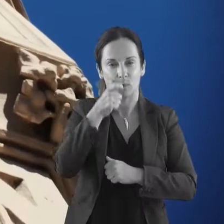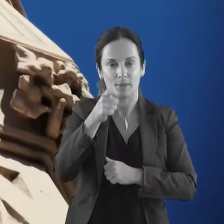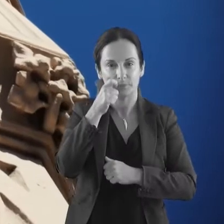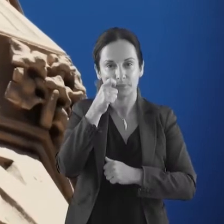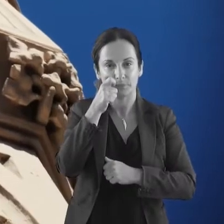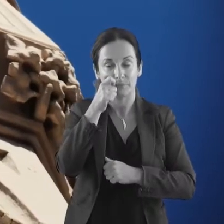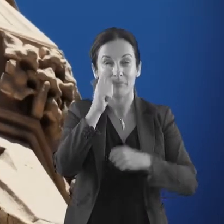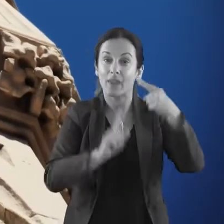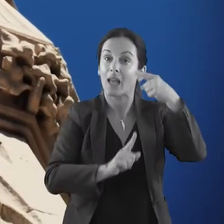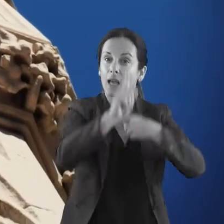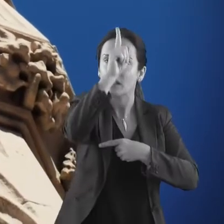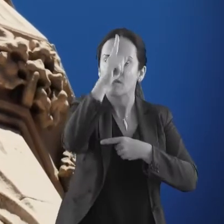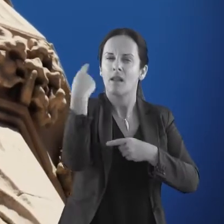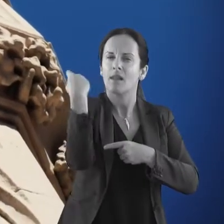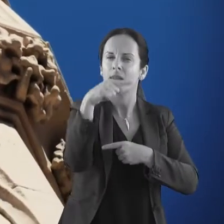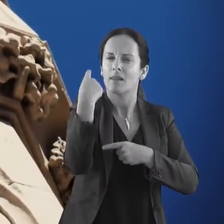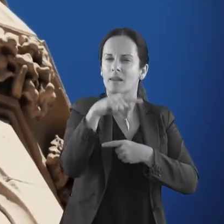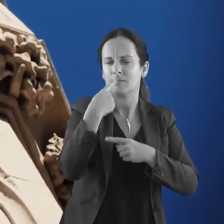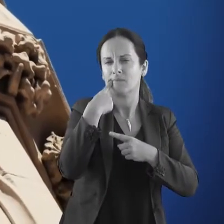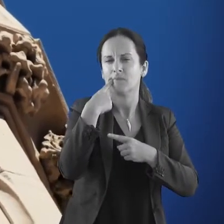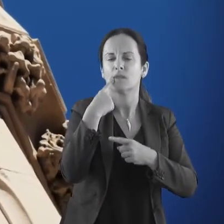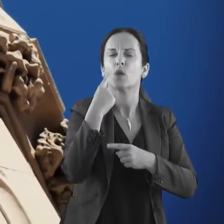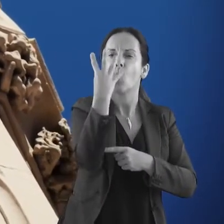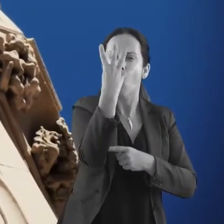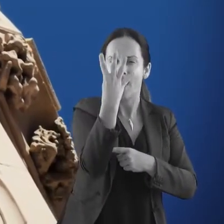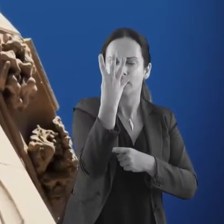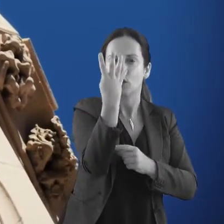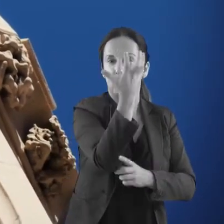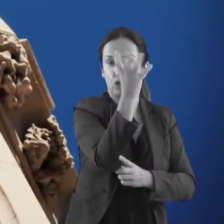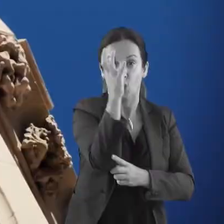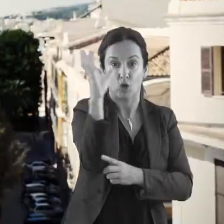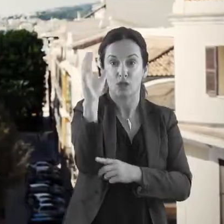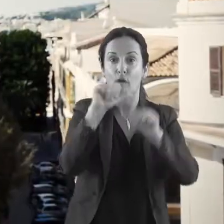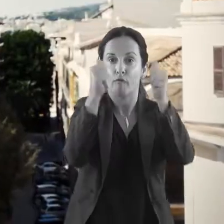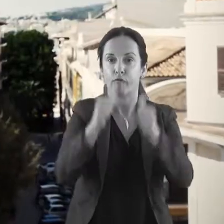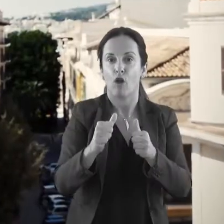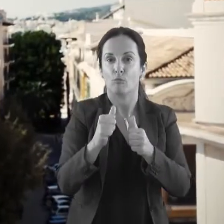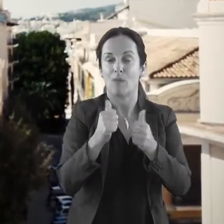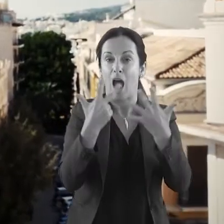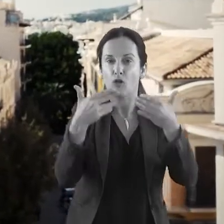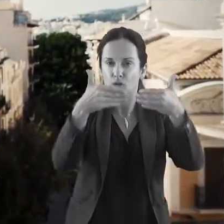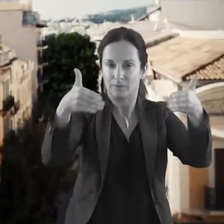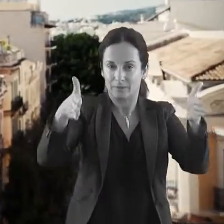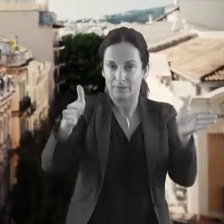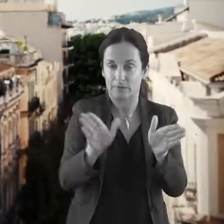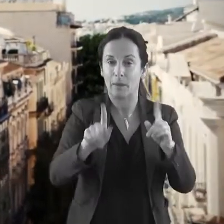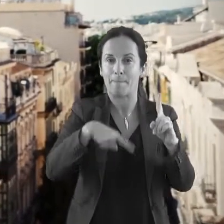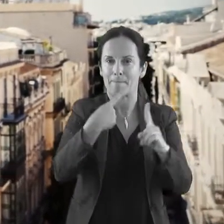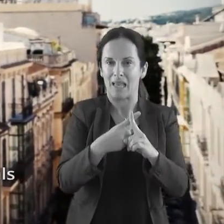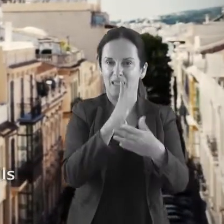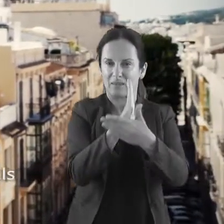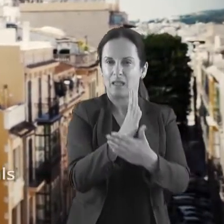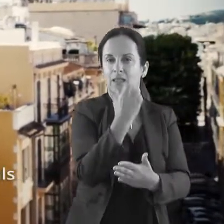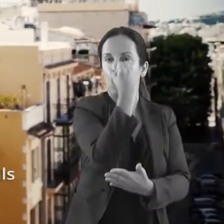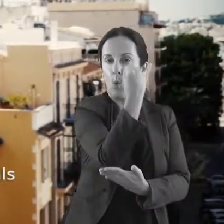Començant la descripció per la part de dalt, presenta un alçat de quatre torres octogonals i quatre pilastres intermèdies.